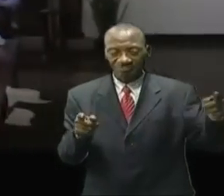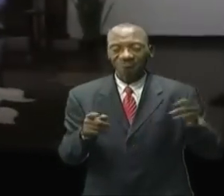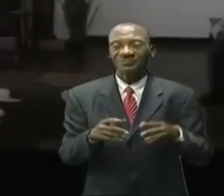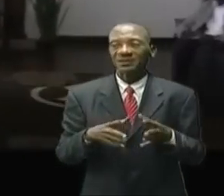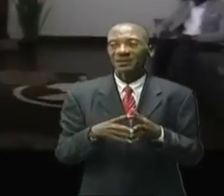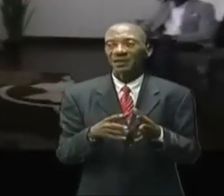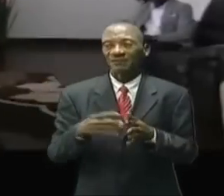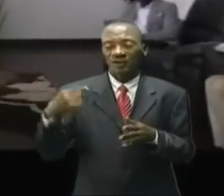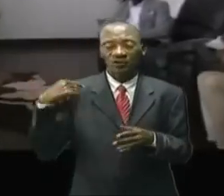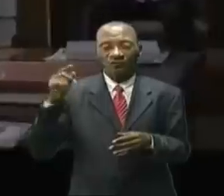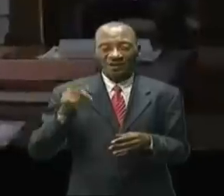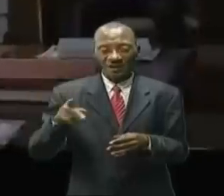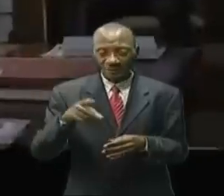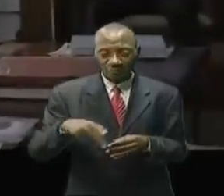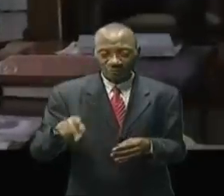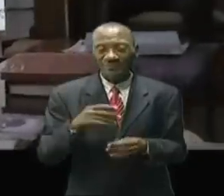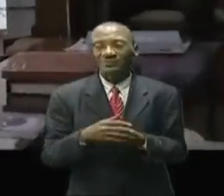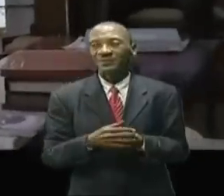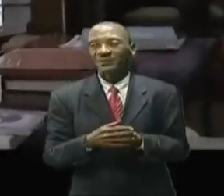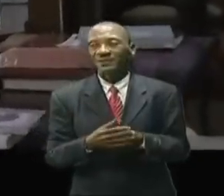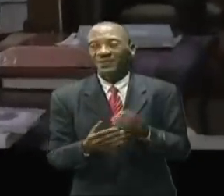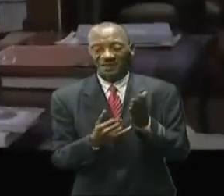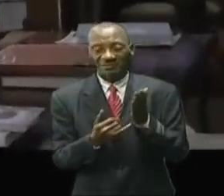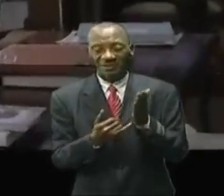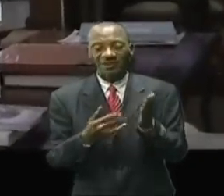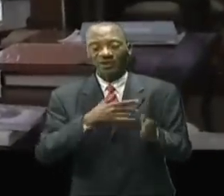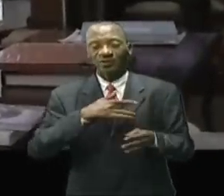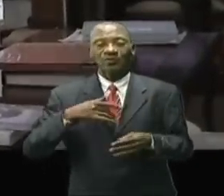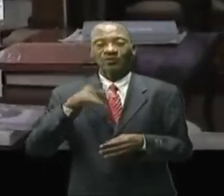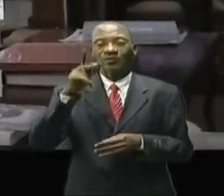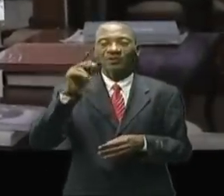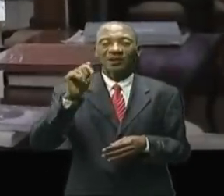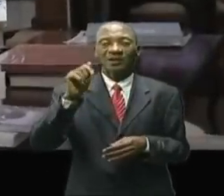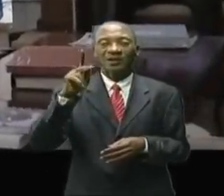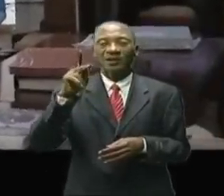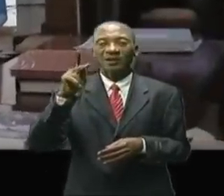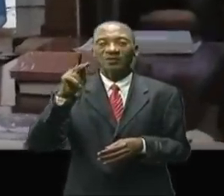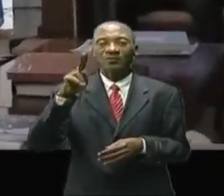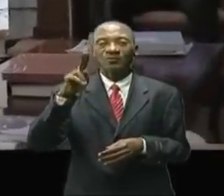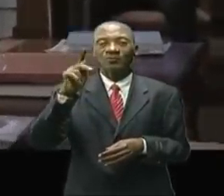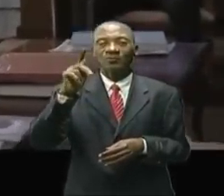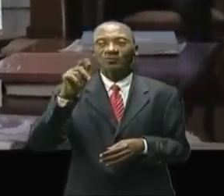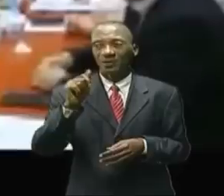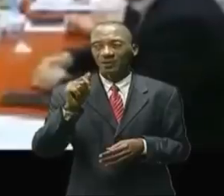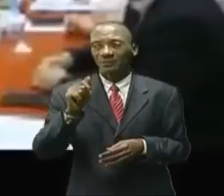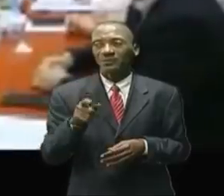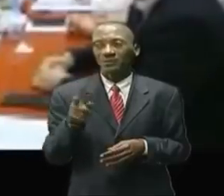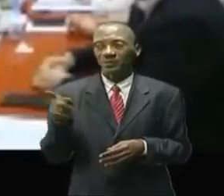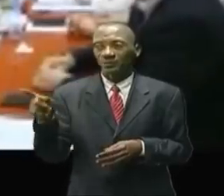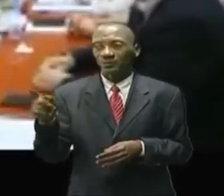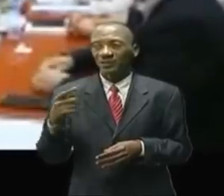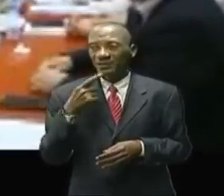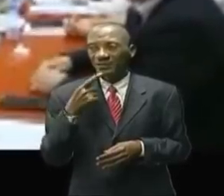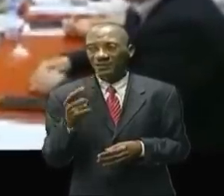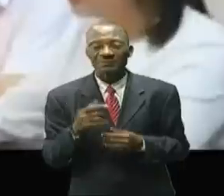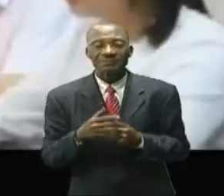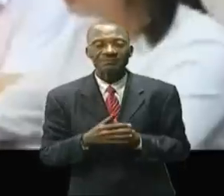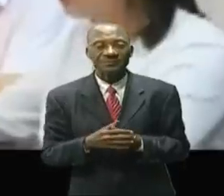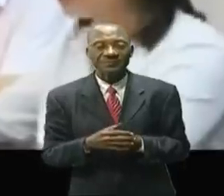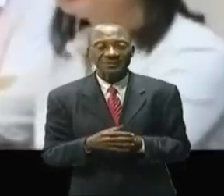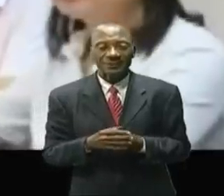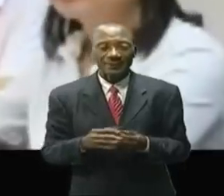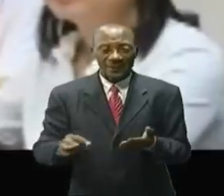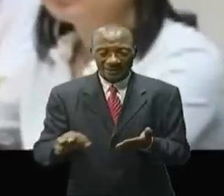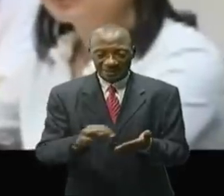l'ingénieur Isaac Nkafwa s'est livré à la presse. Il a annoncé les débuts de travaux au mois de juillet 2023. S'y interviennent après la signature